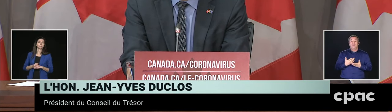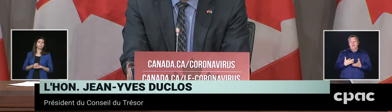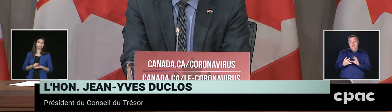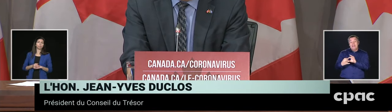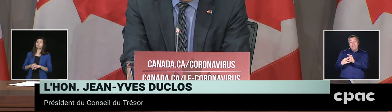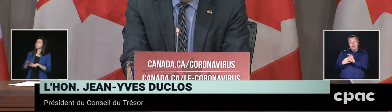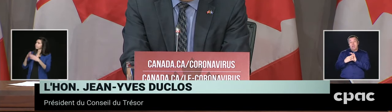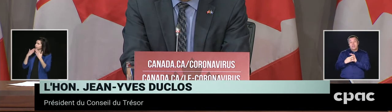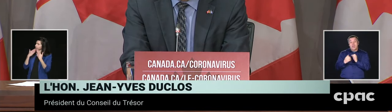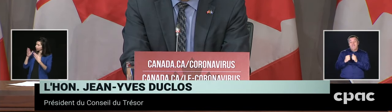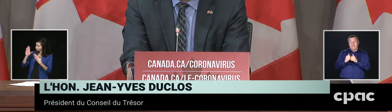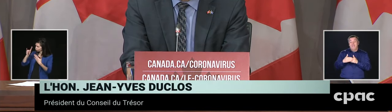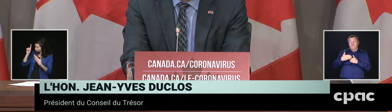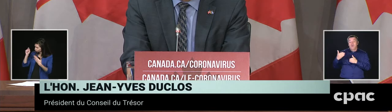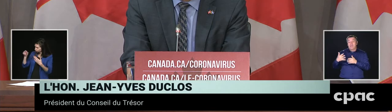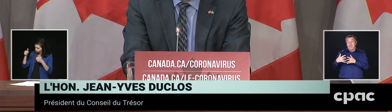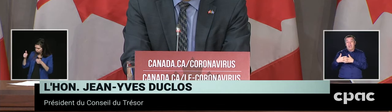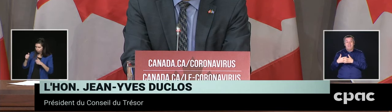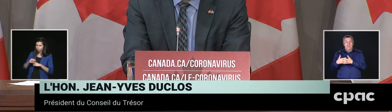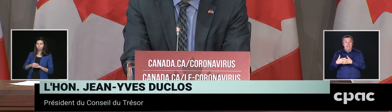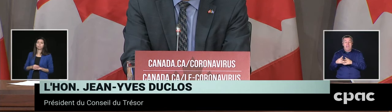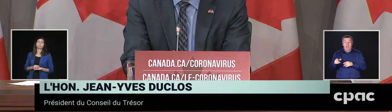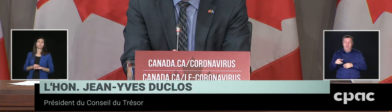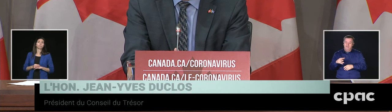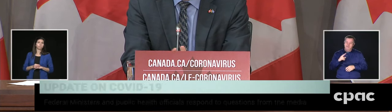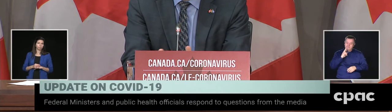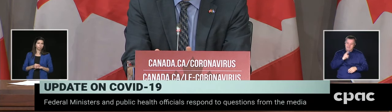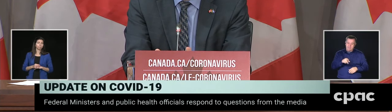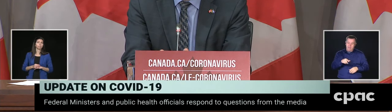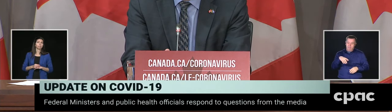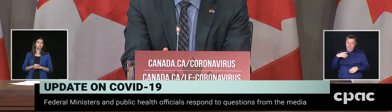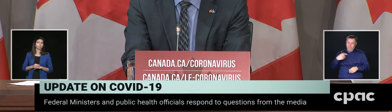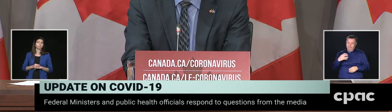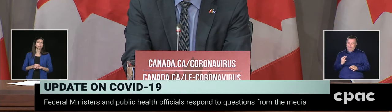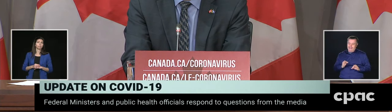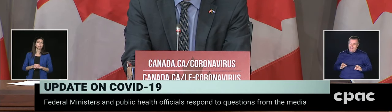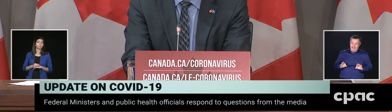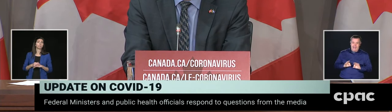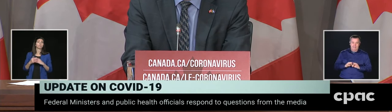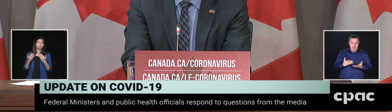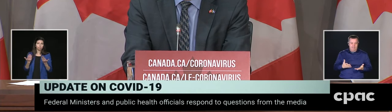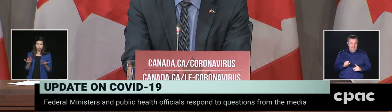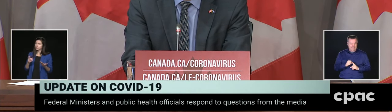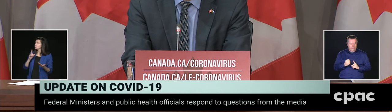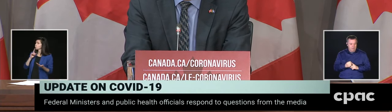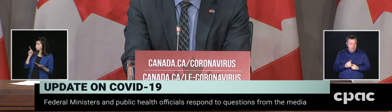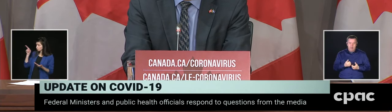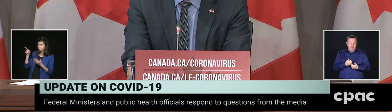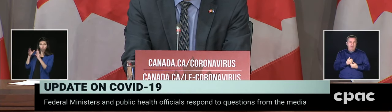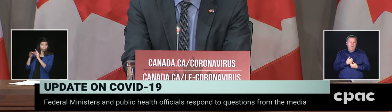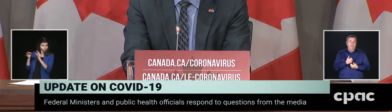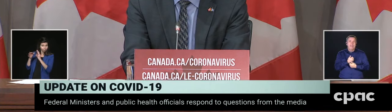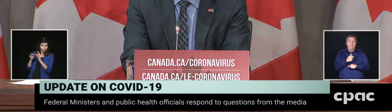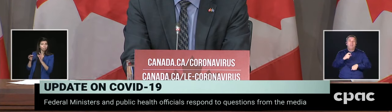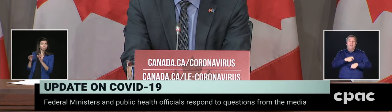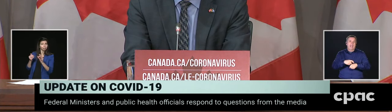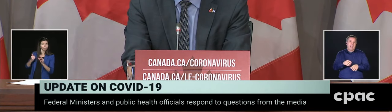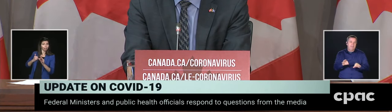est absolument essentielle dans le contexte actuel. Elle est importante dans tous les contextes, mais en situation d'urgence comme nous le